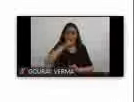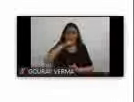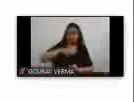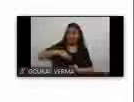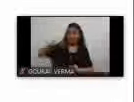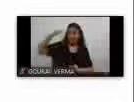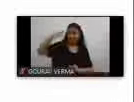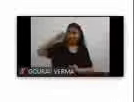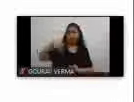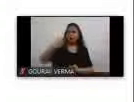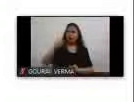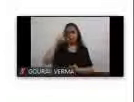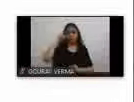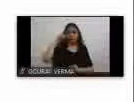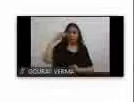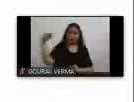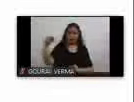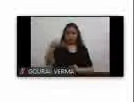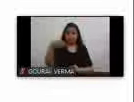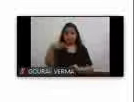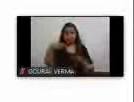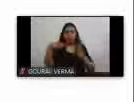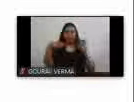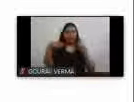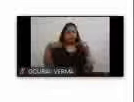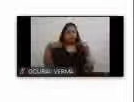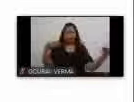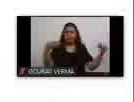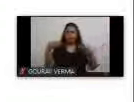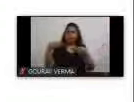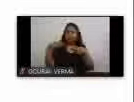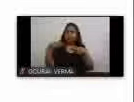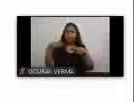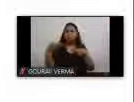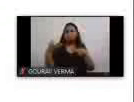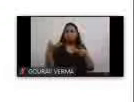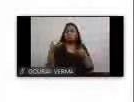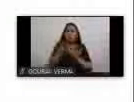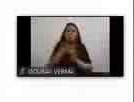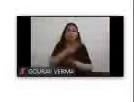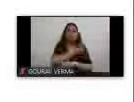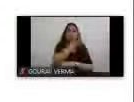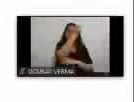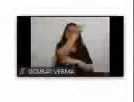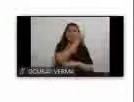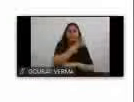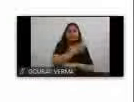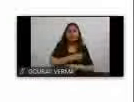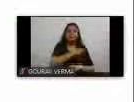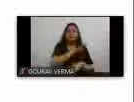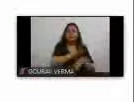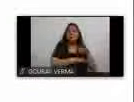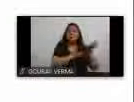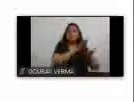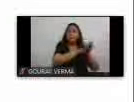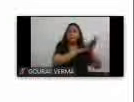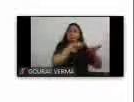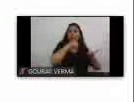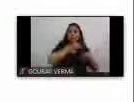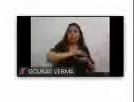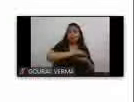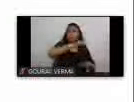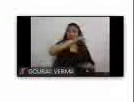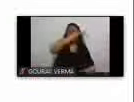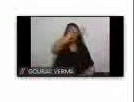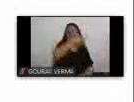स्टिल नॉट एबल टू मैच पिक्चर्स एंड लेटर्स एज पर द माइलस्टोन दैट वी सॉ बिफोर। Does not observe any objects that